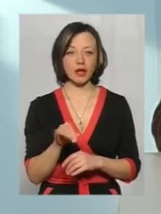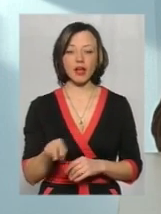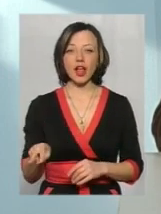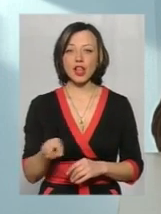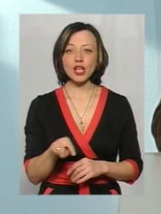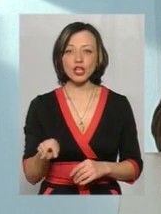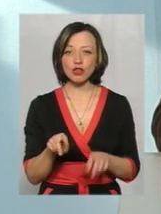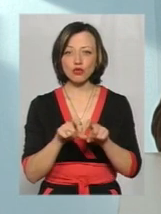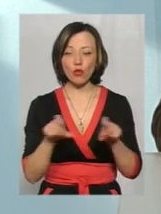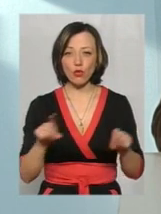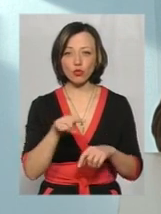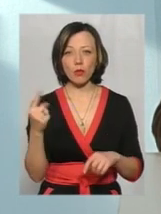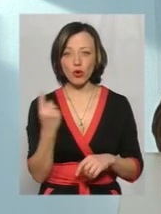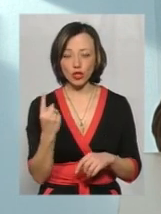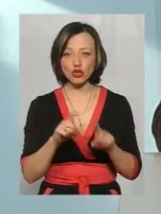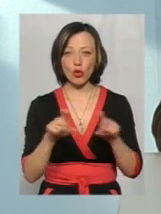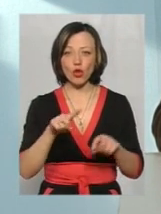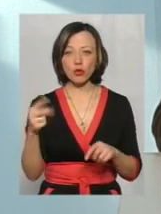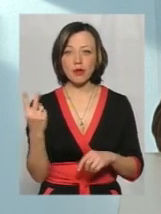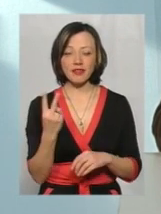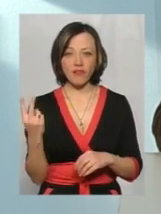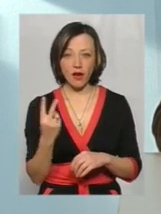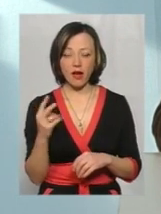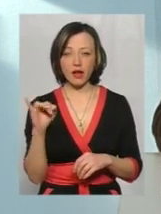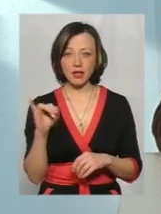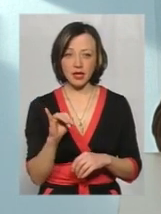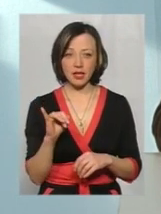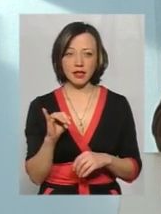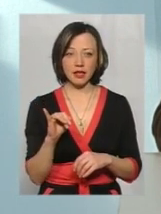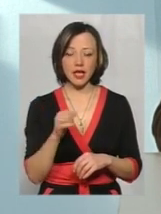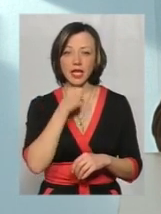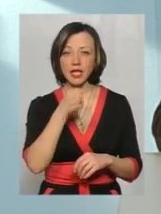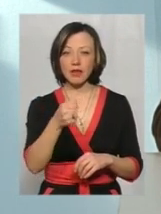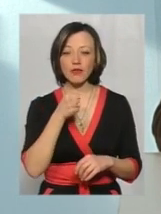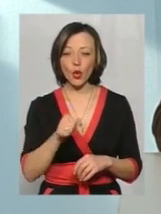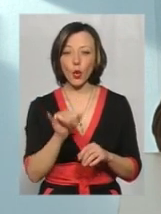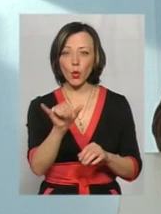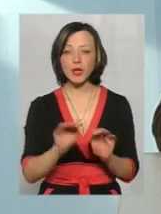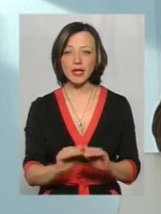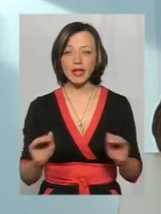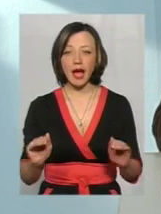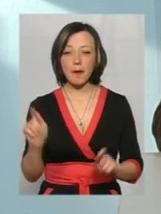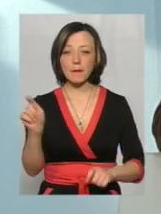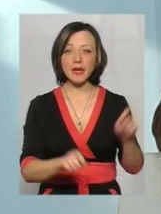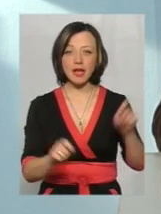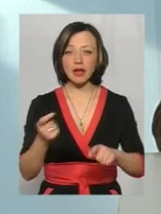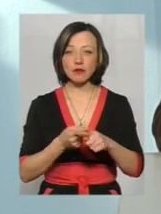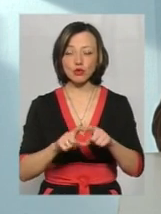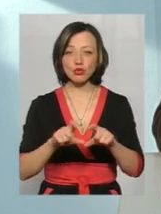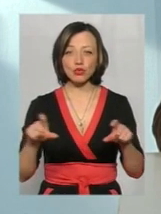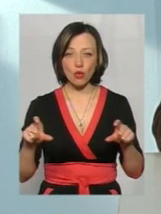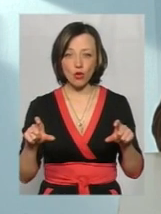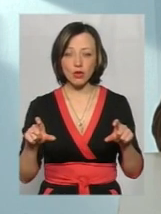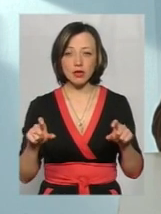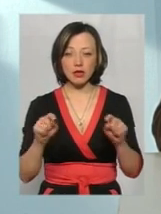Летичівські школи, школу номер 1 і школу номер 2, і взяли інтерв'ю у дітей, які приїхали у цю школу,